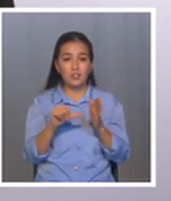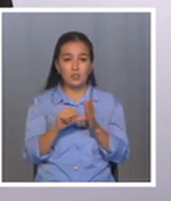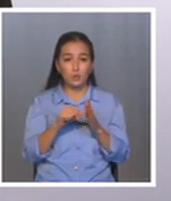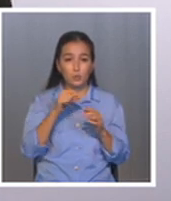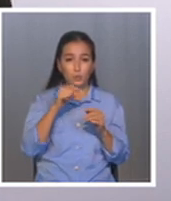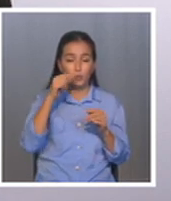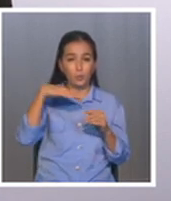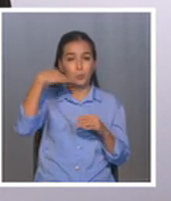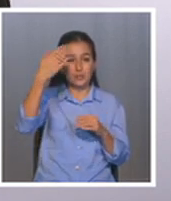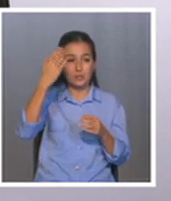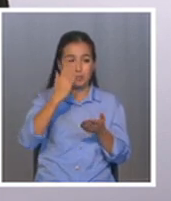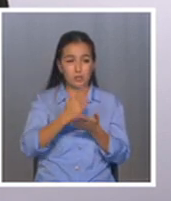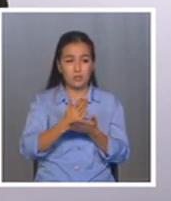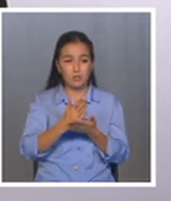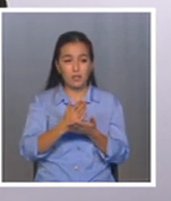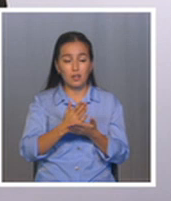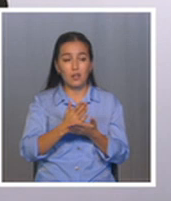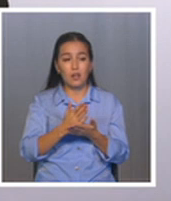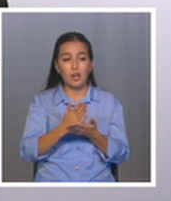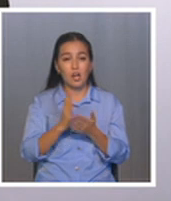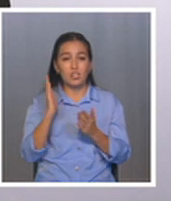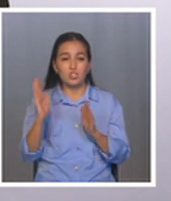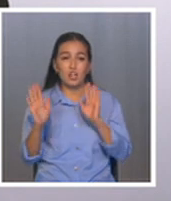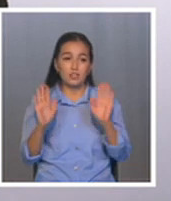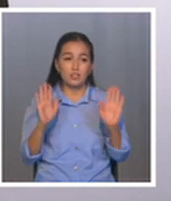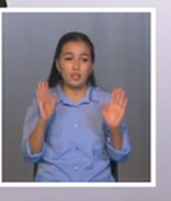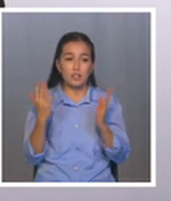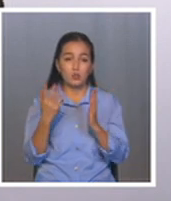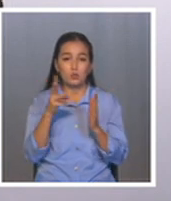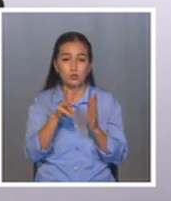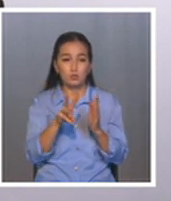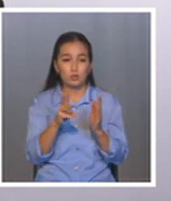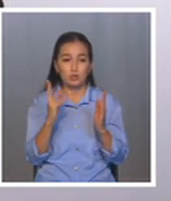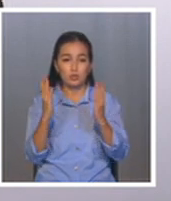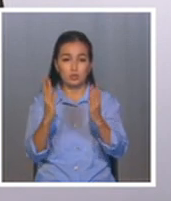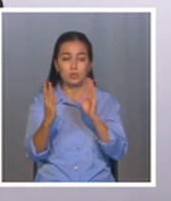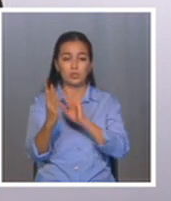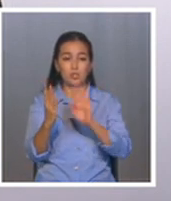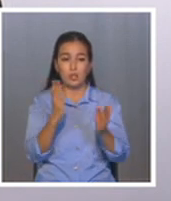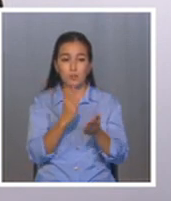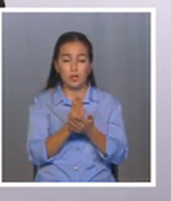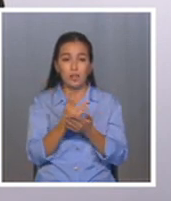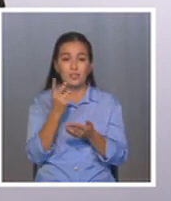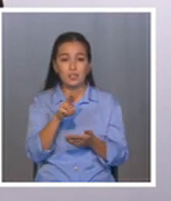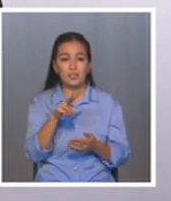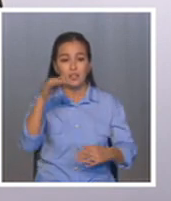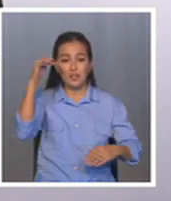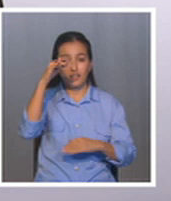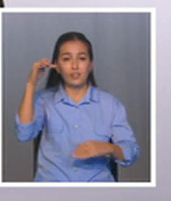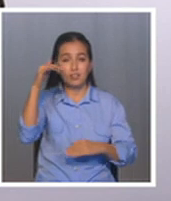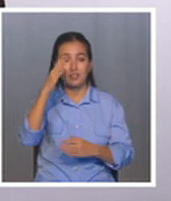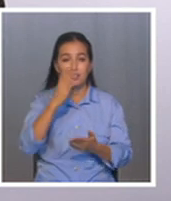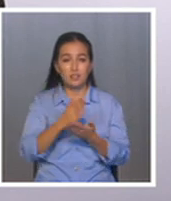бар. Енді жақтары 3 бүйір жағы бар және 2 табаны, сонда 5 жағы